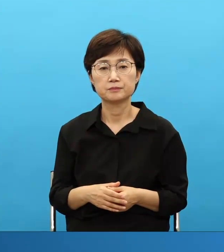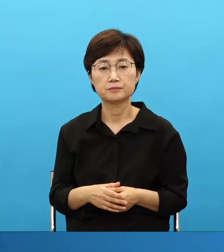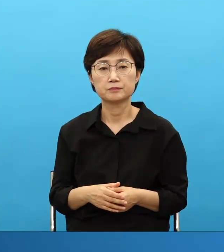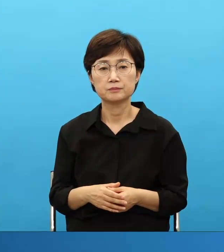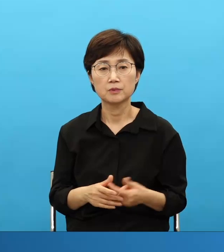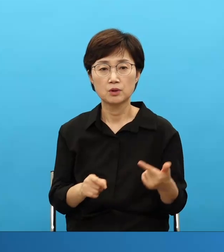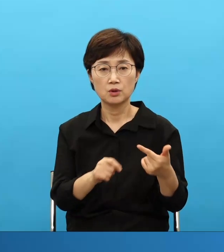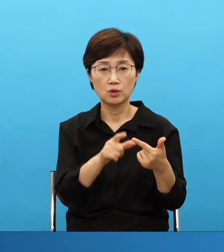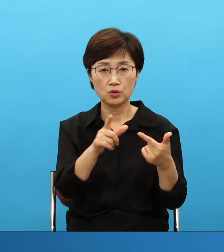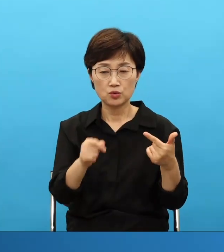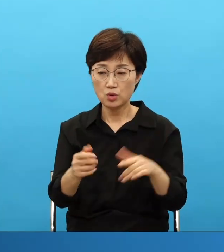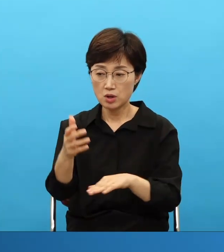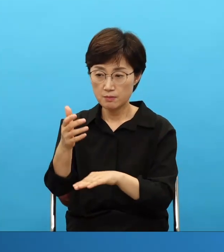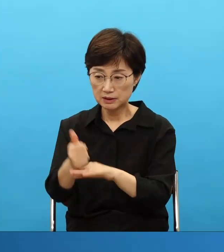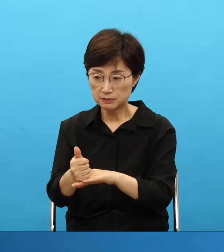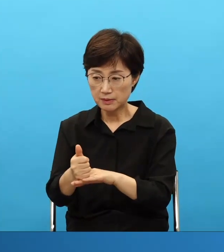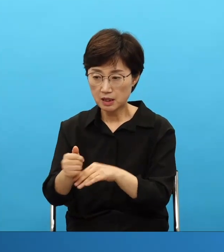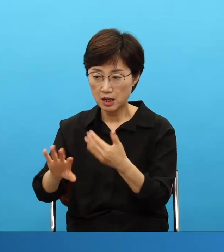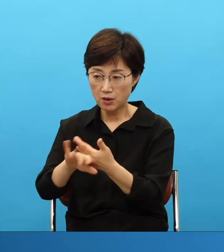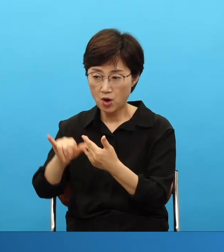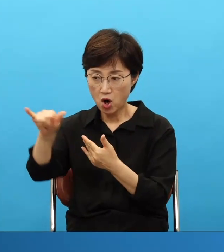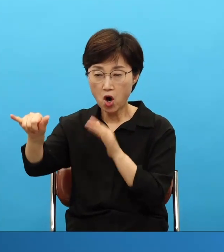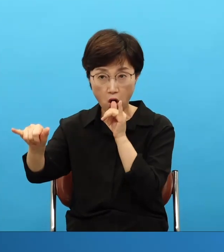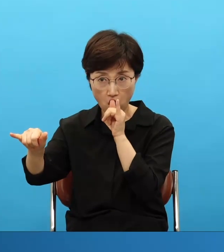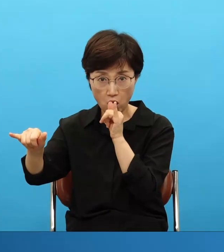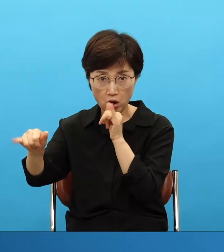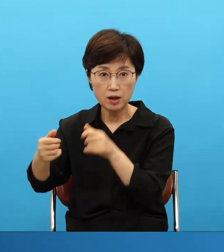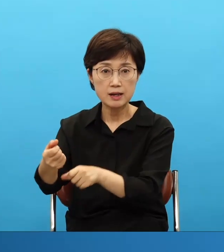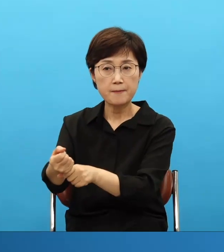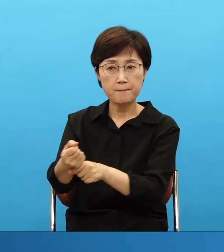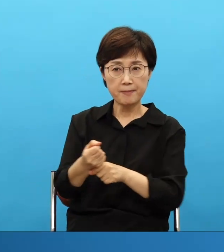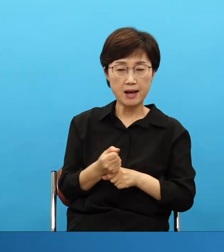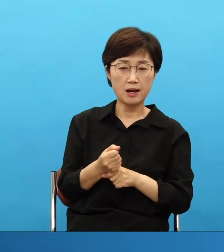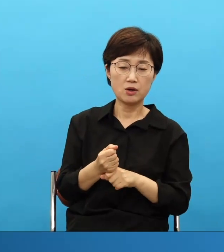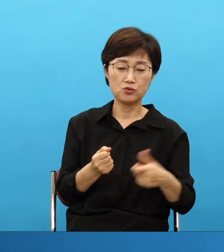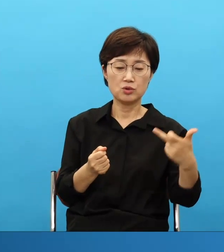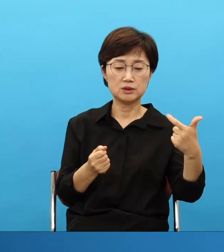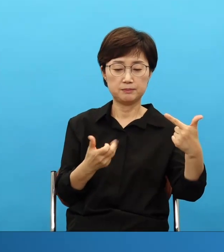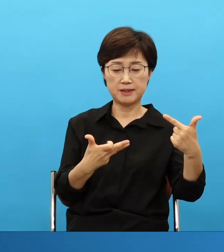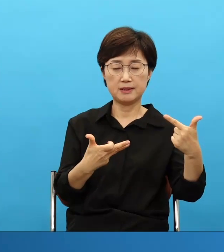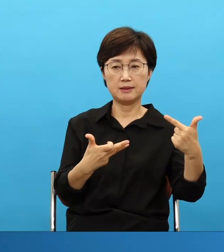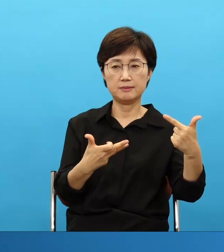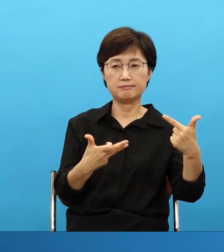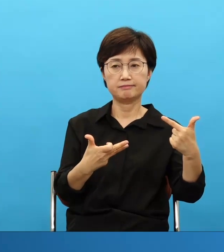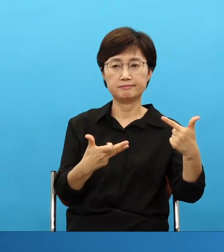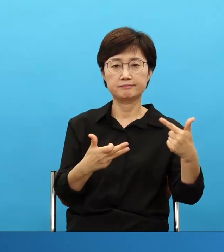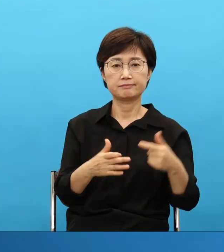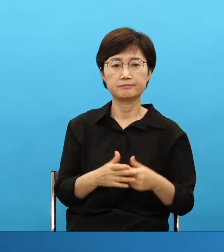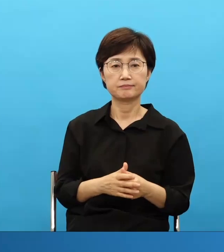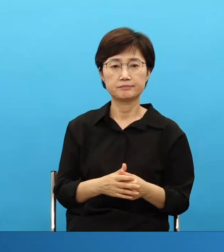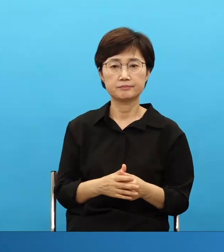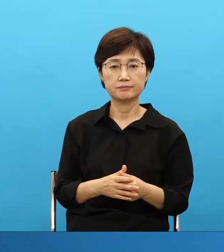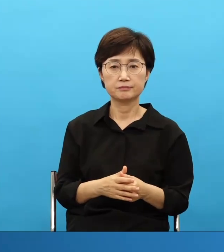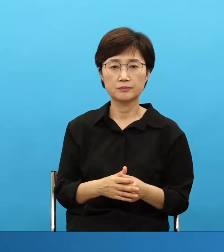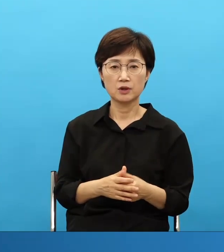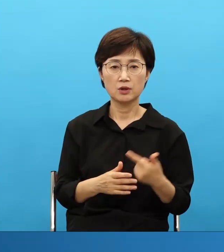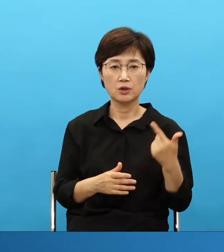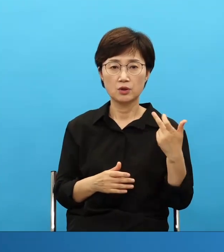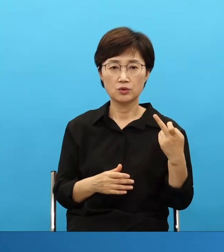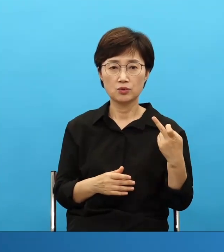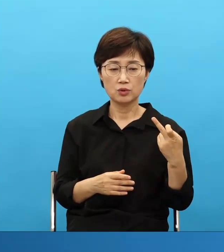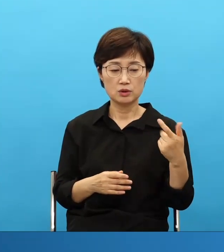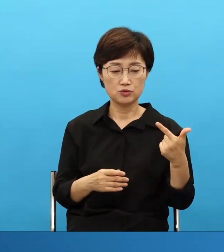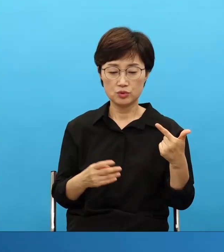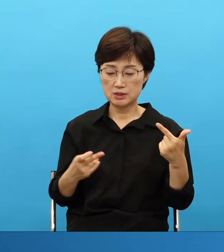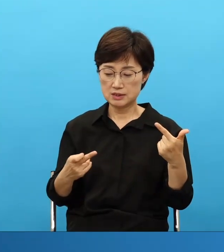6월 마지막 주에 해외 집회가 진행되는 관계로 한 주 앞당겨 진행됩니다 6월 12일 오후시까지